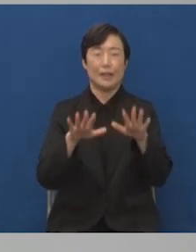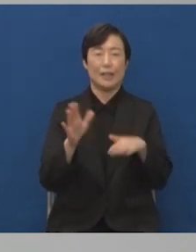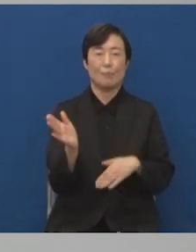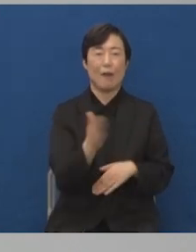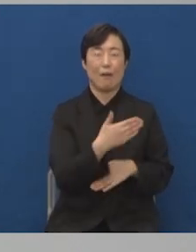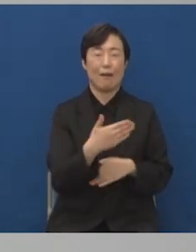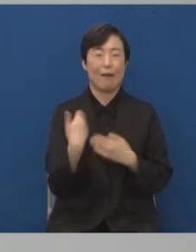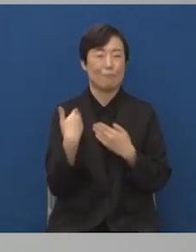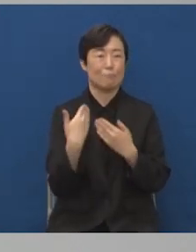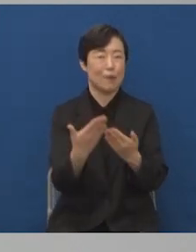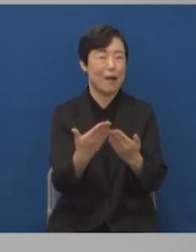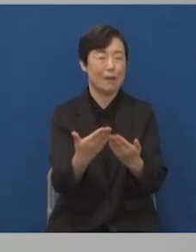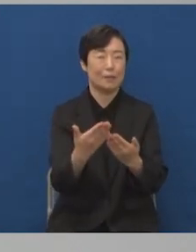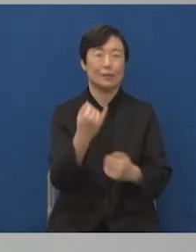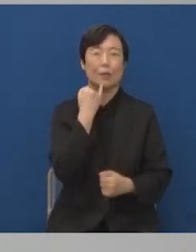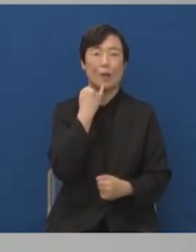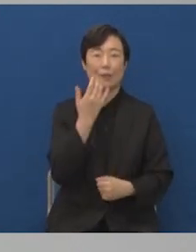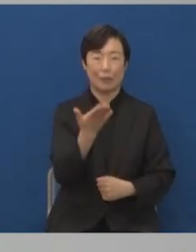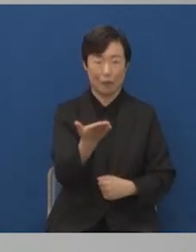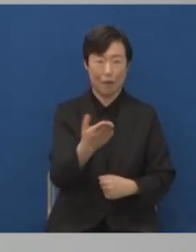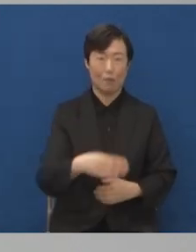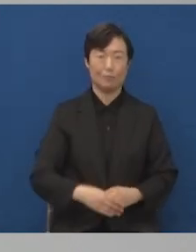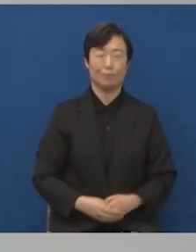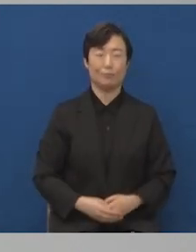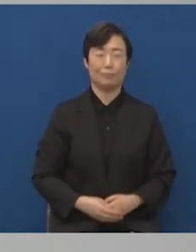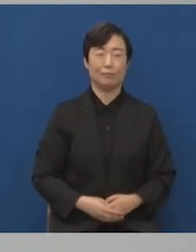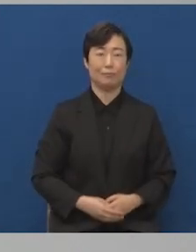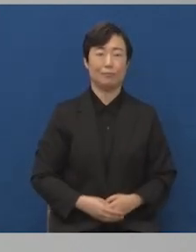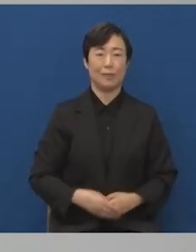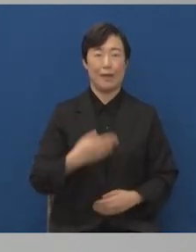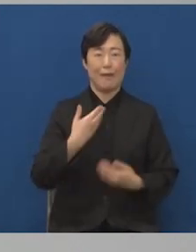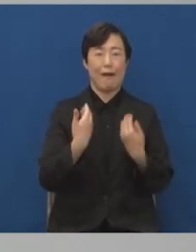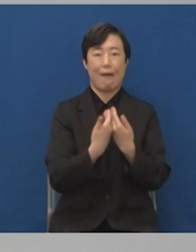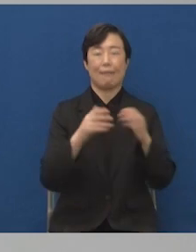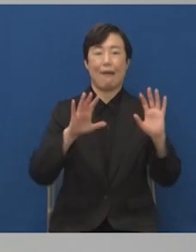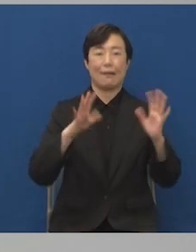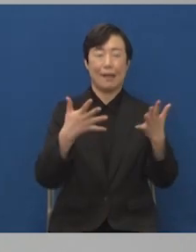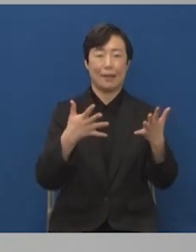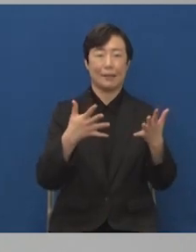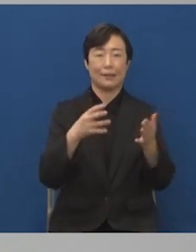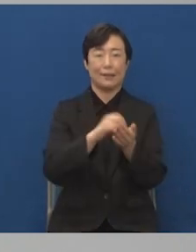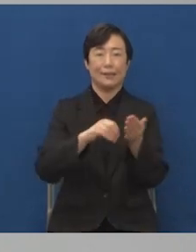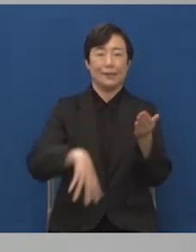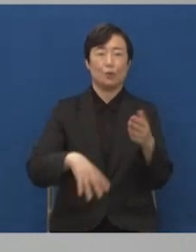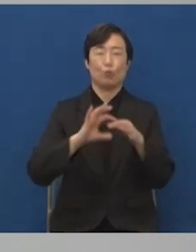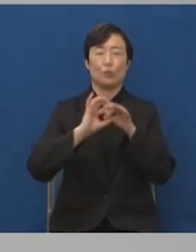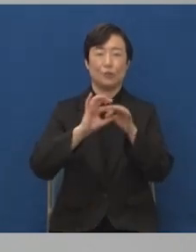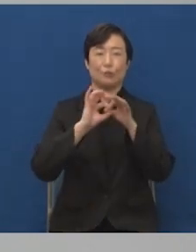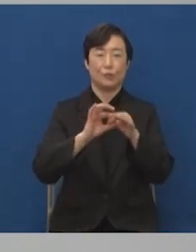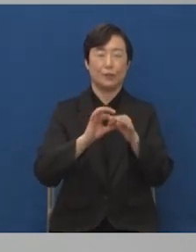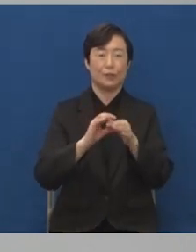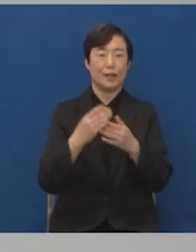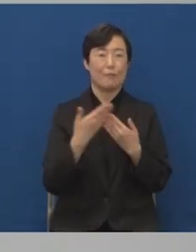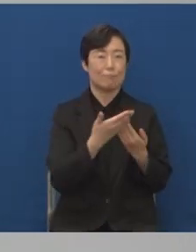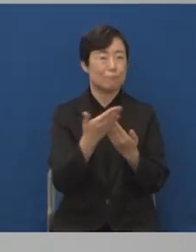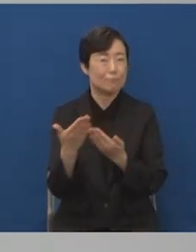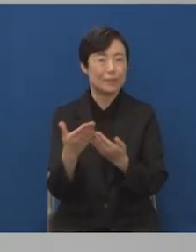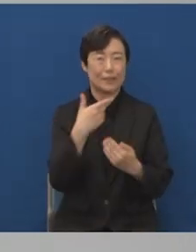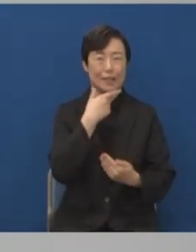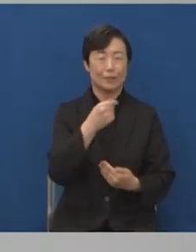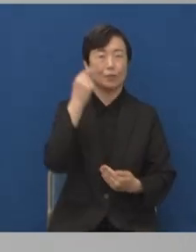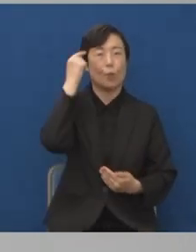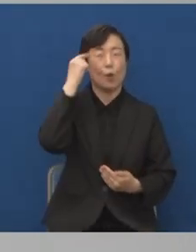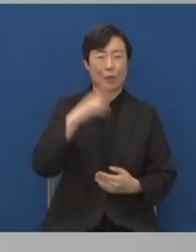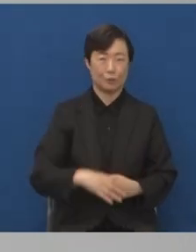ご異議ありませんか。ご異議なしと認め、市会議員の辞職についてを宣議することに決定いたしました